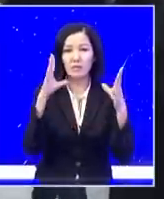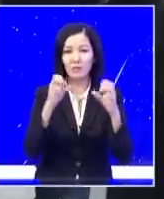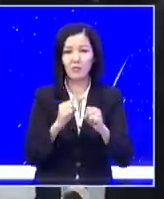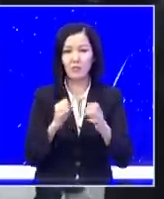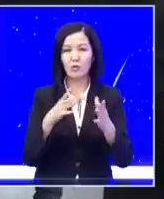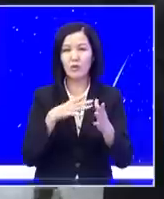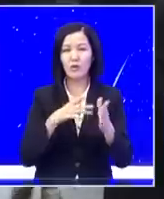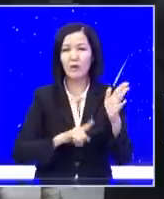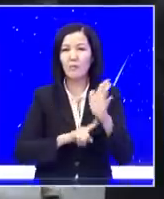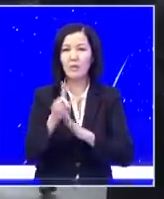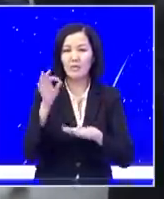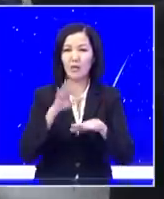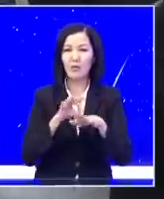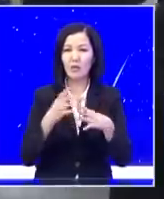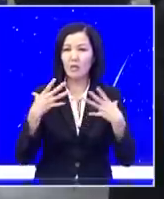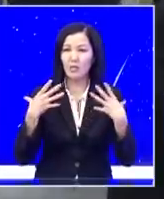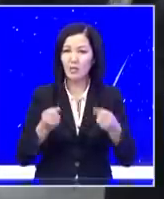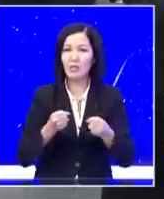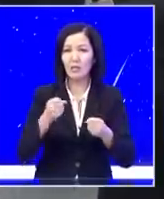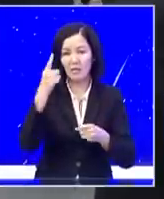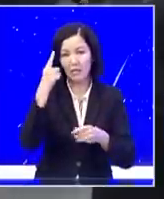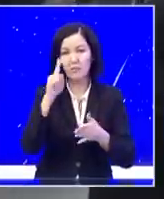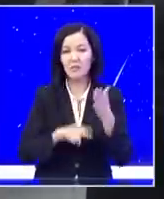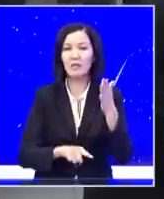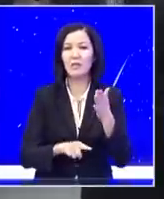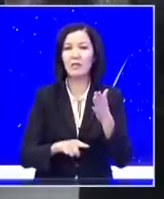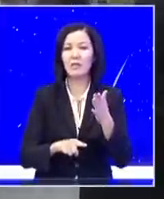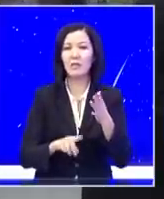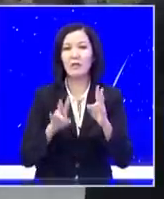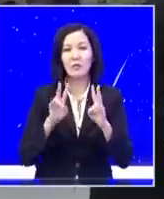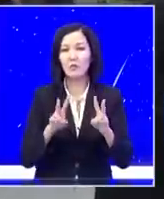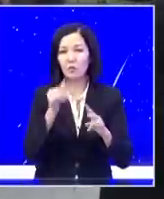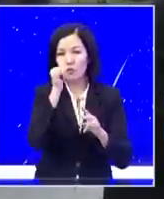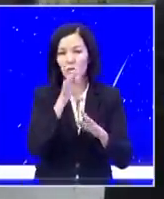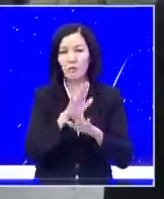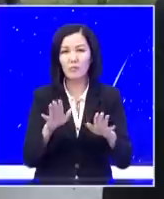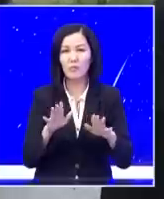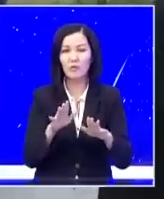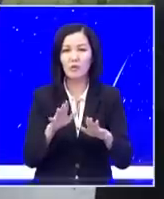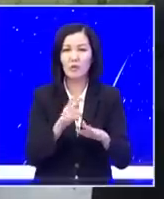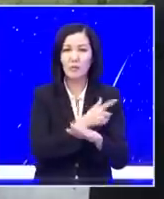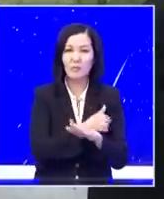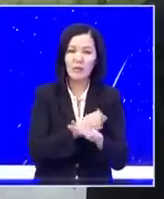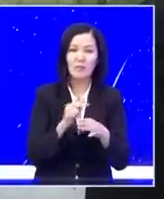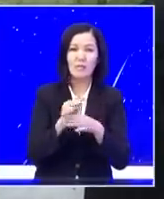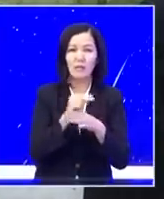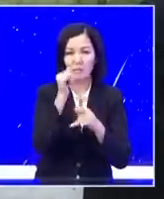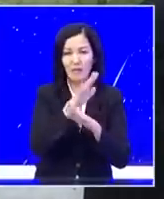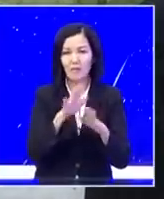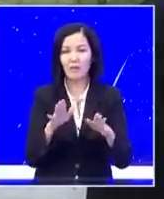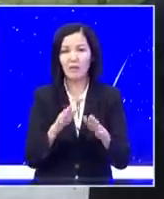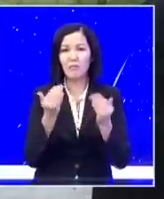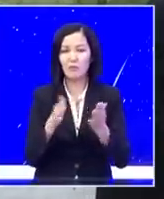Алғашында ауырып жатқанда жазылып кетер деген үмітіміз болды. Амал нешік. Бүгін мінекей мәңгілік мекеніне шығарып салып